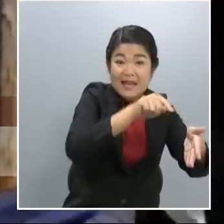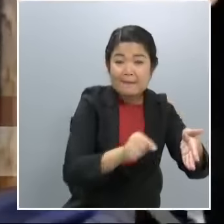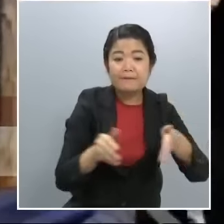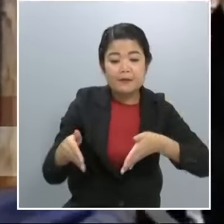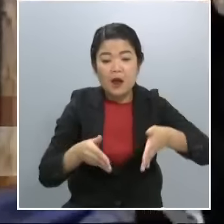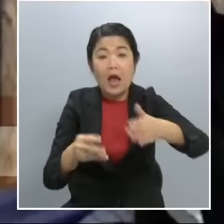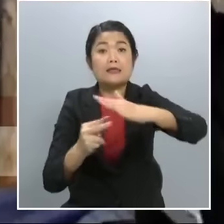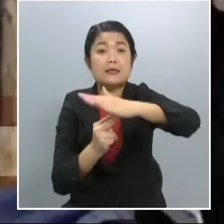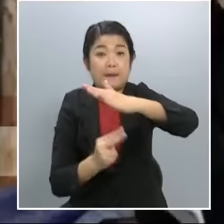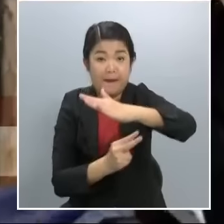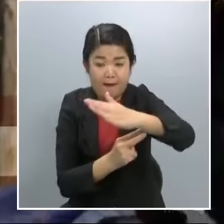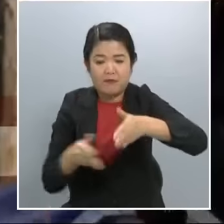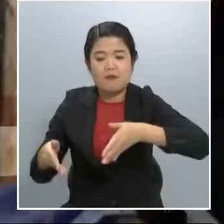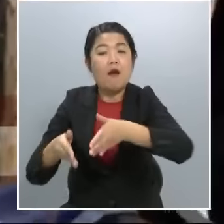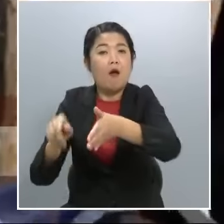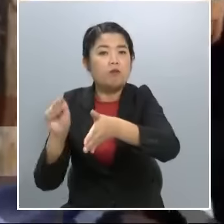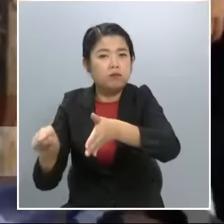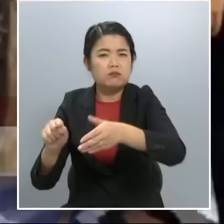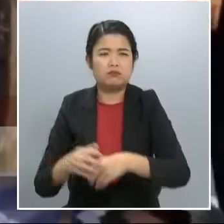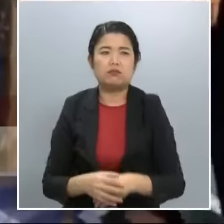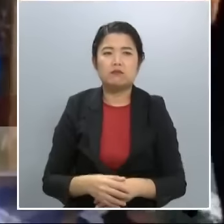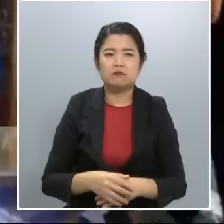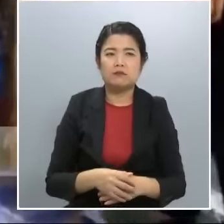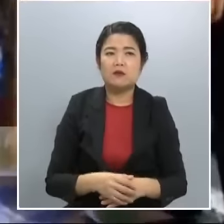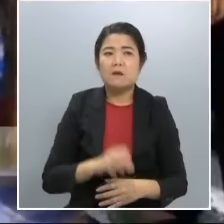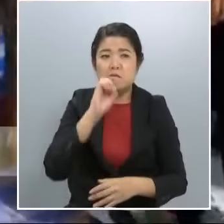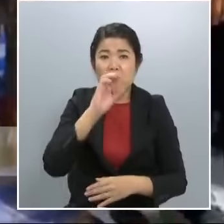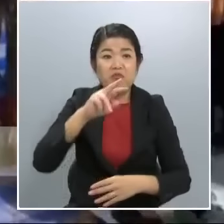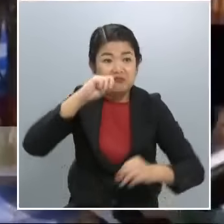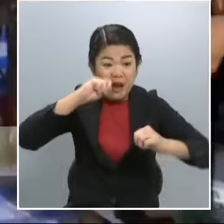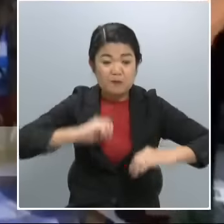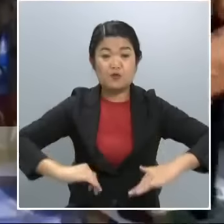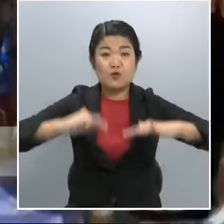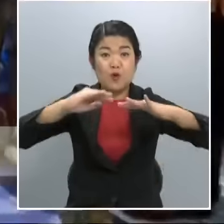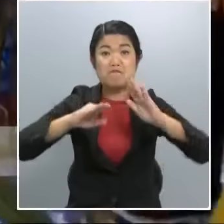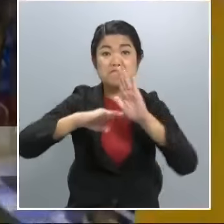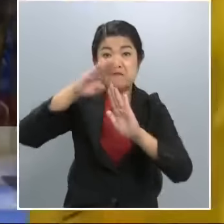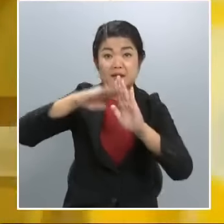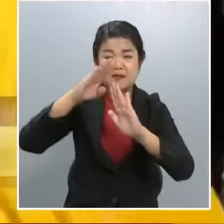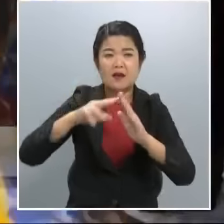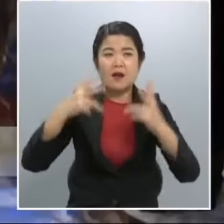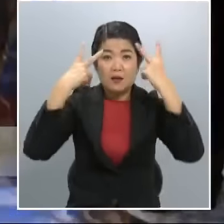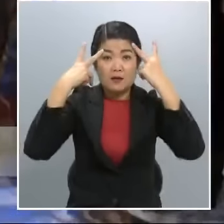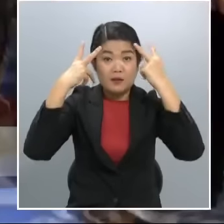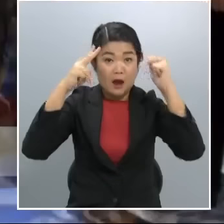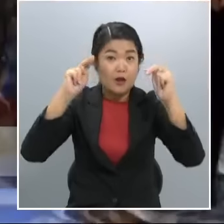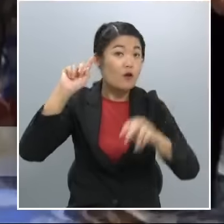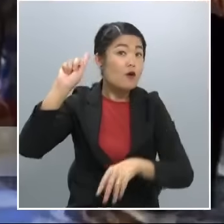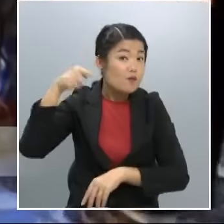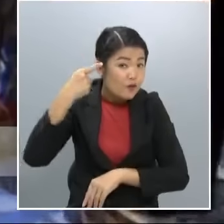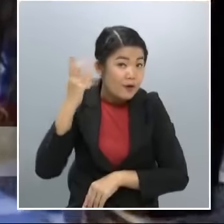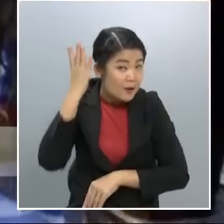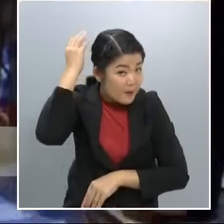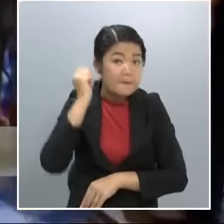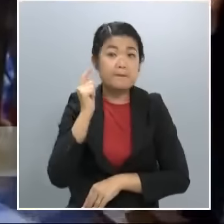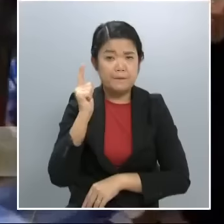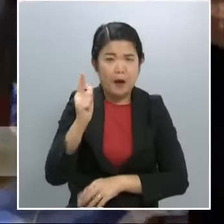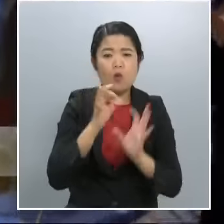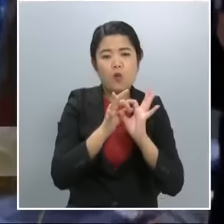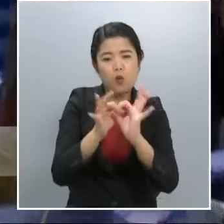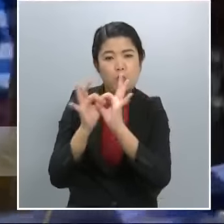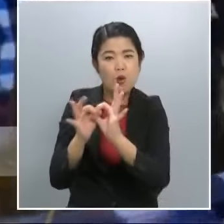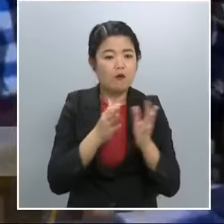สศิริปัญญานค่ะคุณสมศักดิ์บอกว่าสถานการณ์น้ำท่วมหลายจังหวัดภาคเหนือท่านนายกแพทองทันห่วงใยเป็นอย่างมากทุกหน่วยงาน